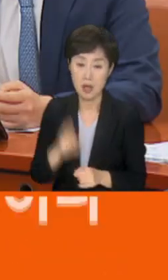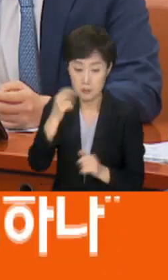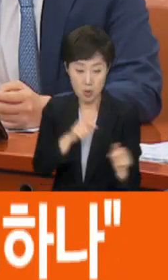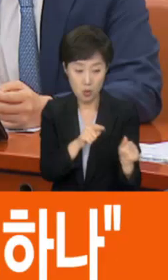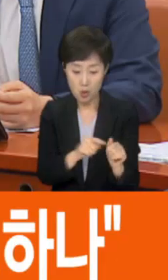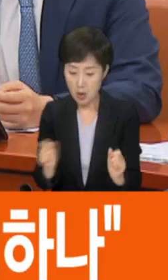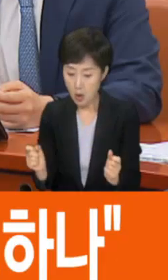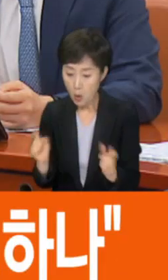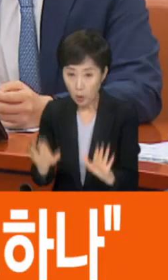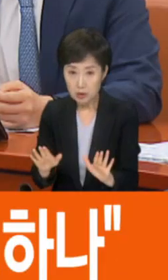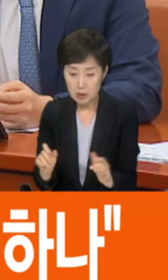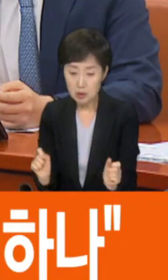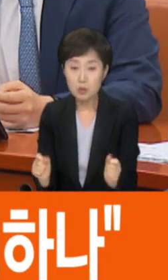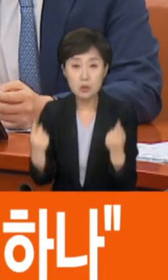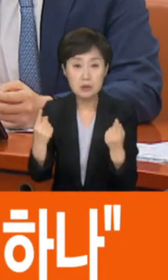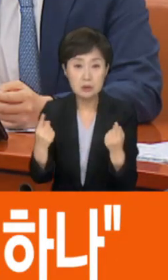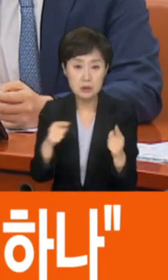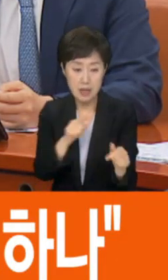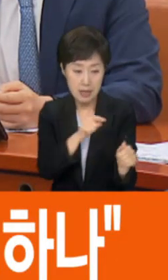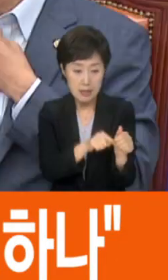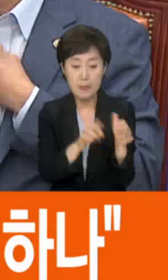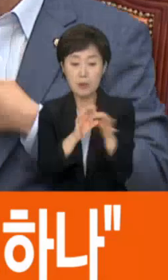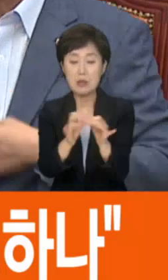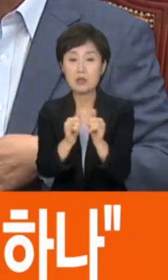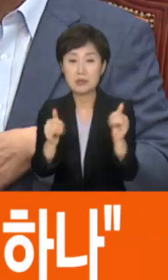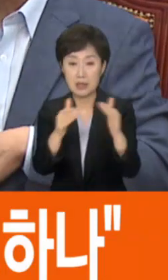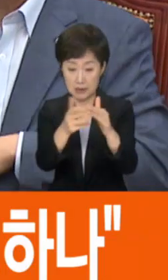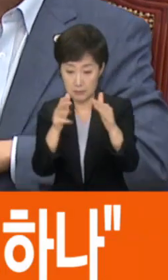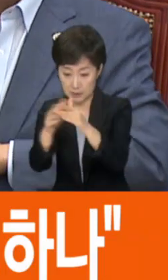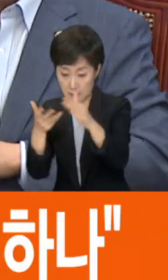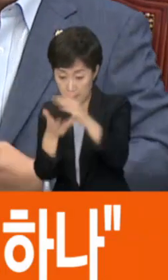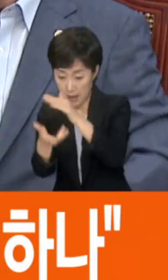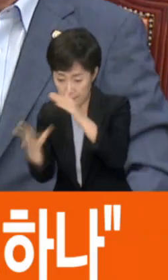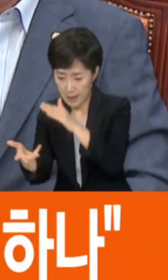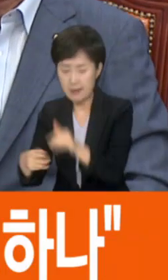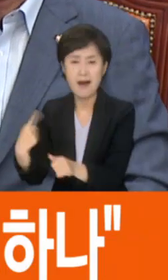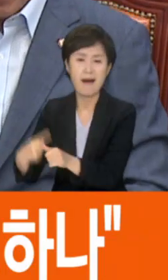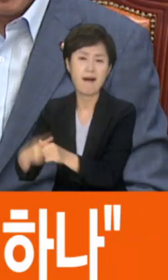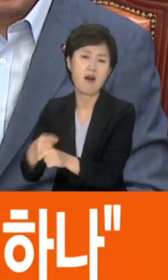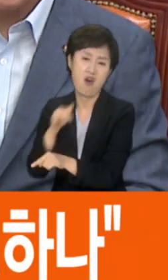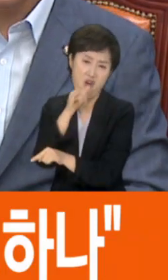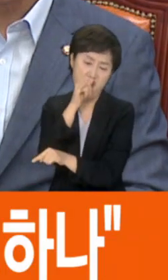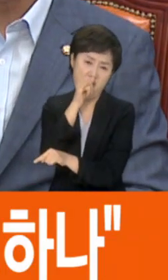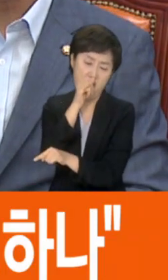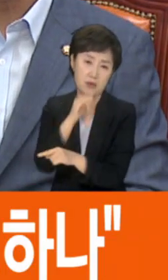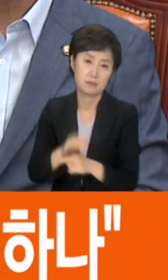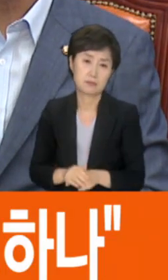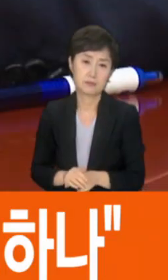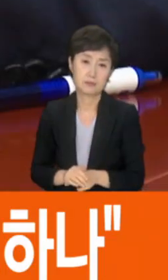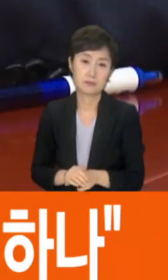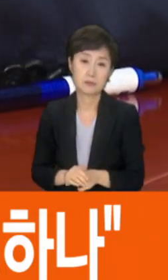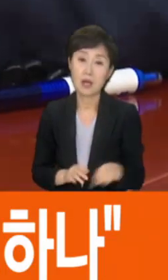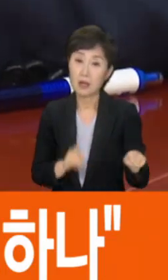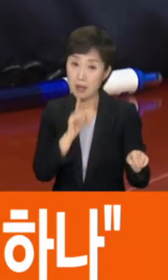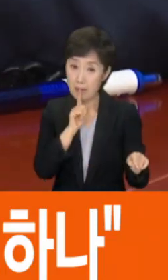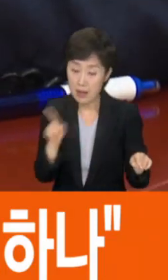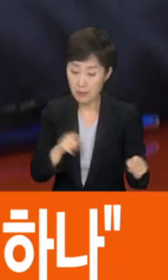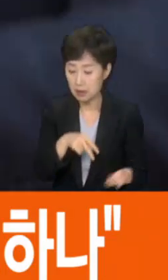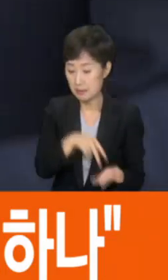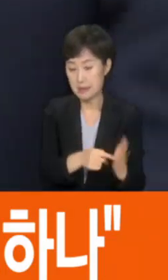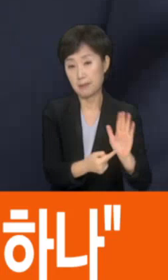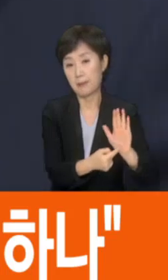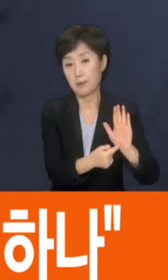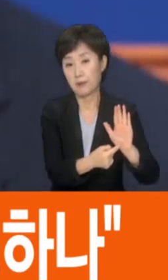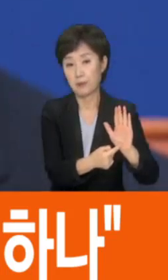이 대표의 전 선거대책위원회 관계자들을 압수수색한 데 따른 비판도 나왔습니다. 민주당 대책위원회는 입장문을